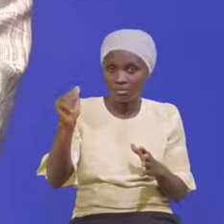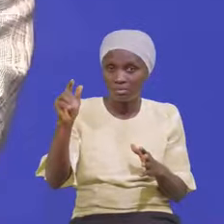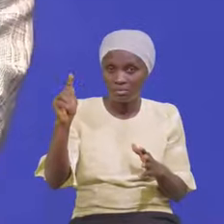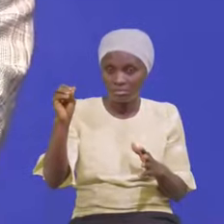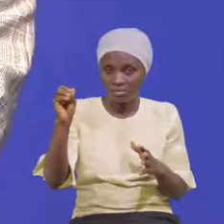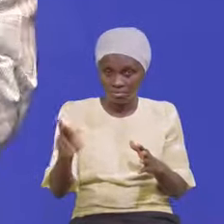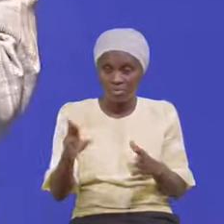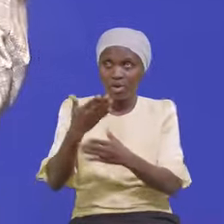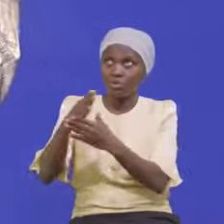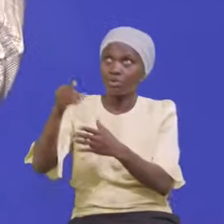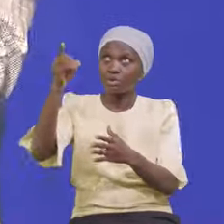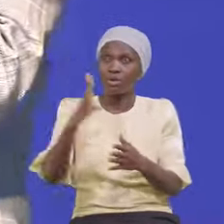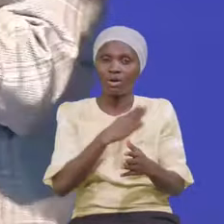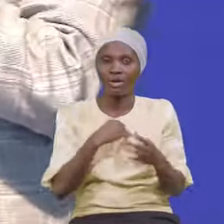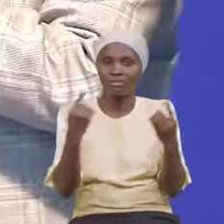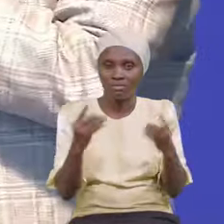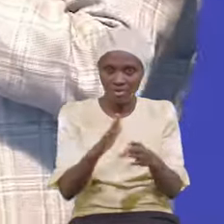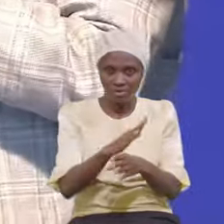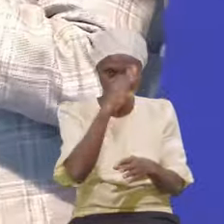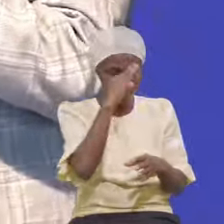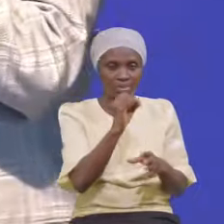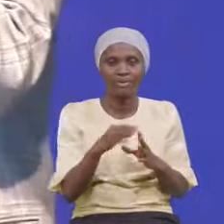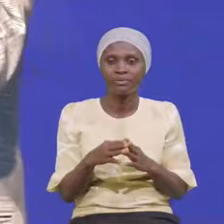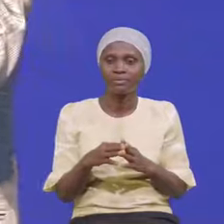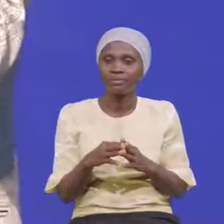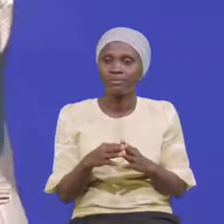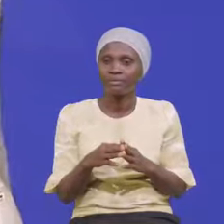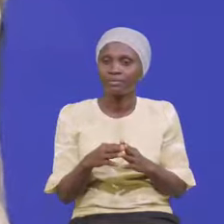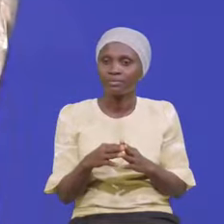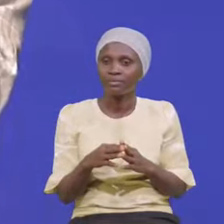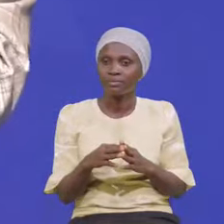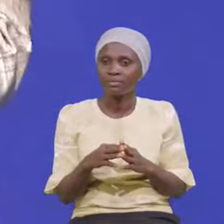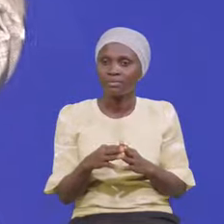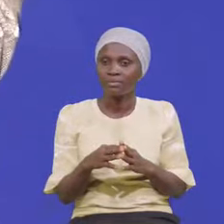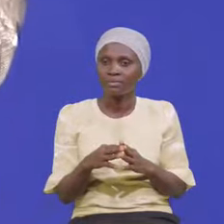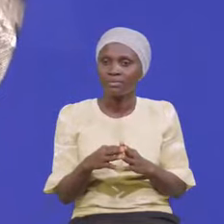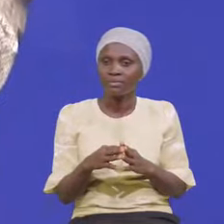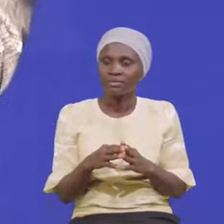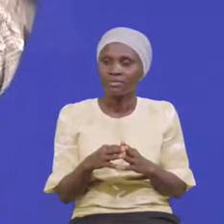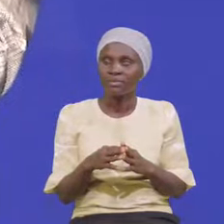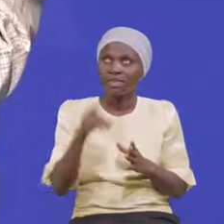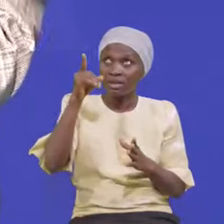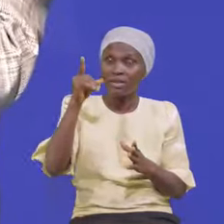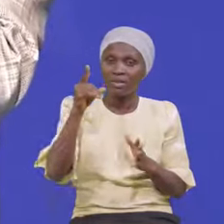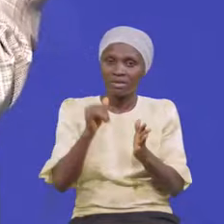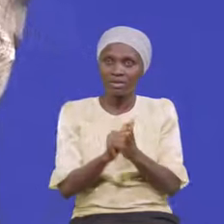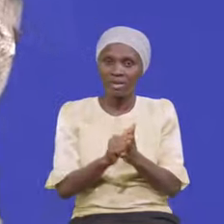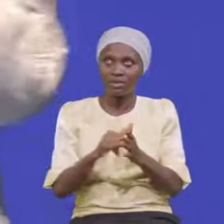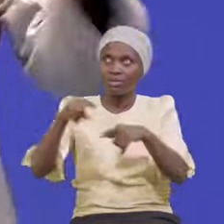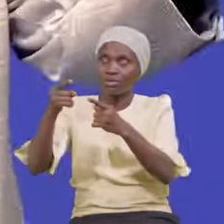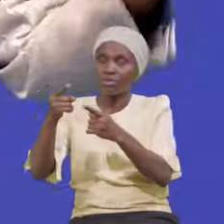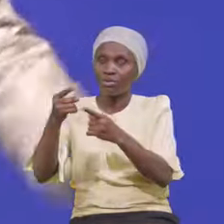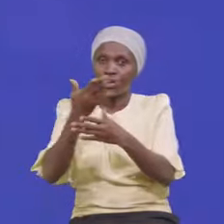మ్యాన్, పాపి అయిన మానవునికి దేవునికి మధ్య ఆయన మధ్యవర్తి. దట్స్ ది వన్ దట్ గోస్ ఇన్ బిట్వీన్